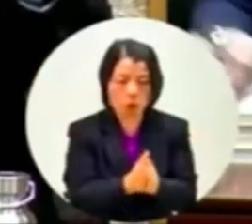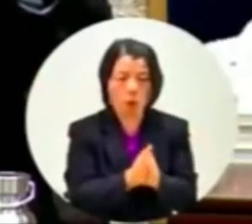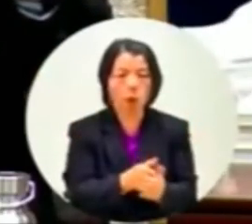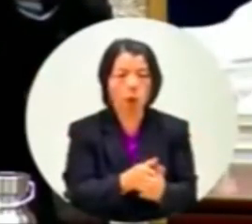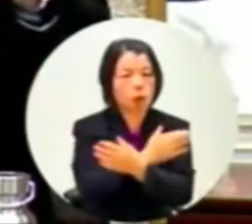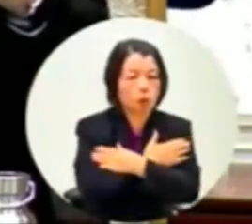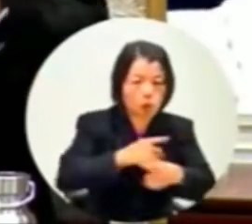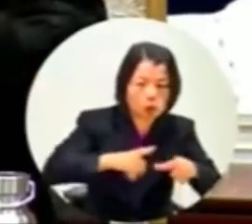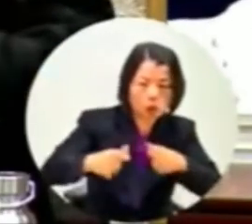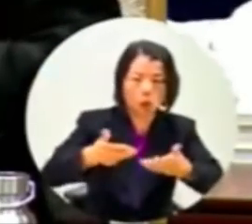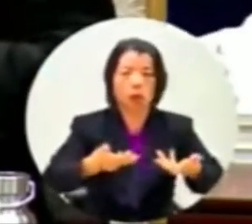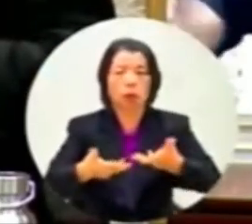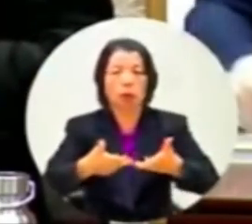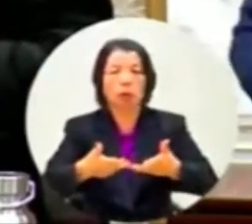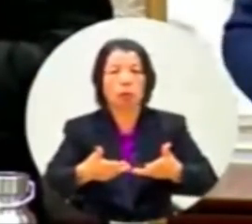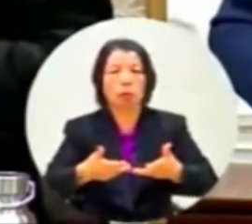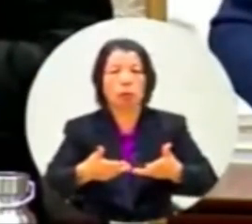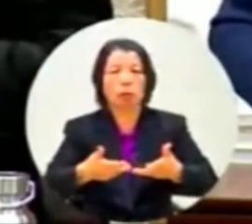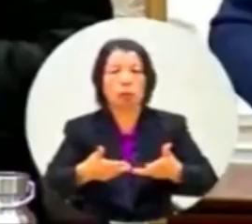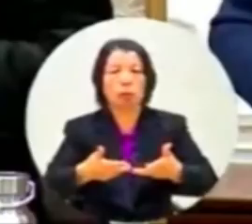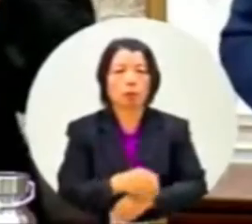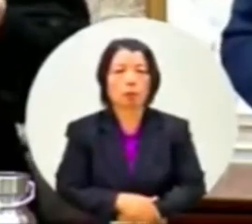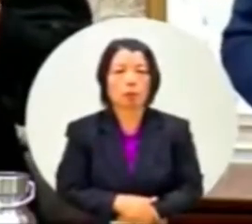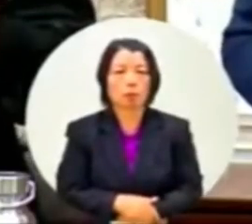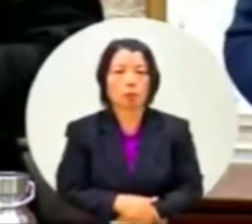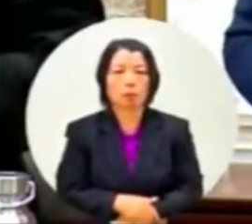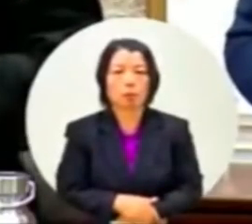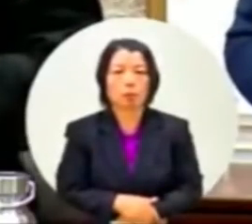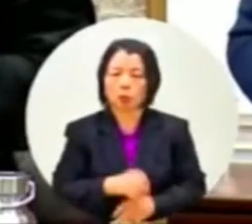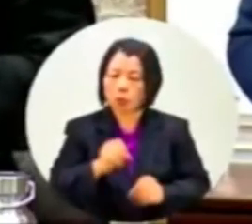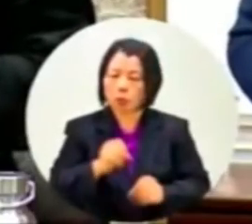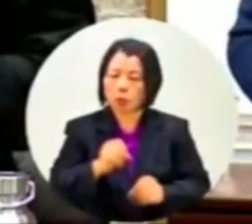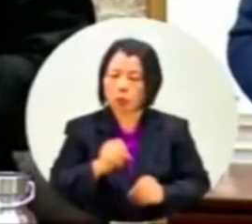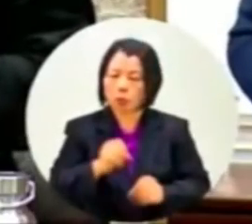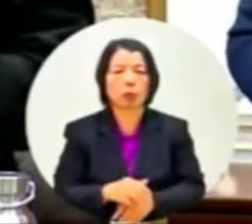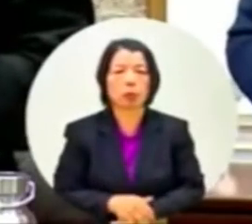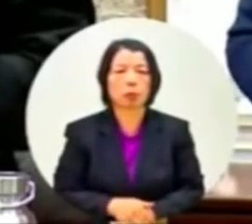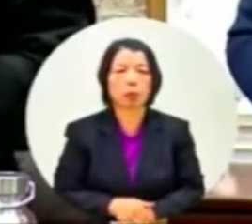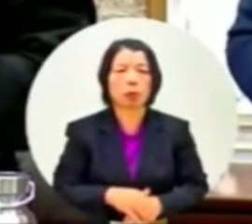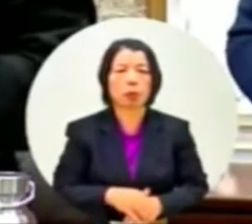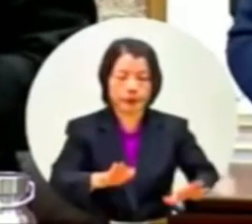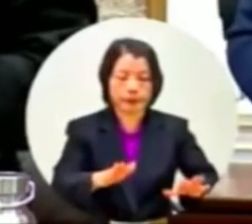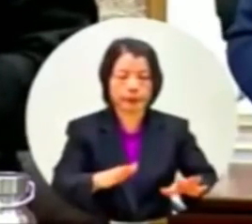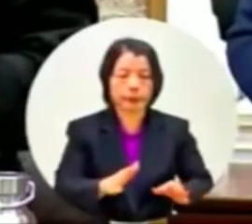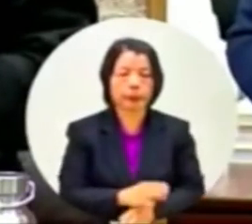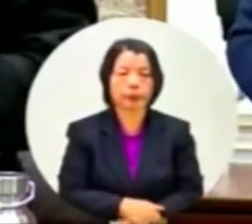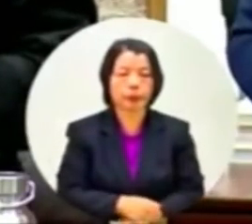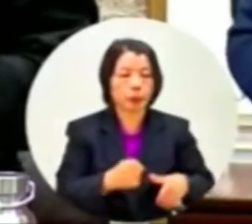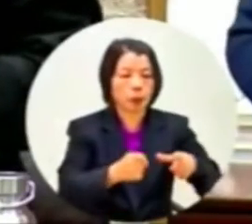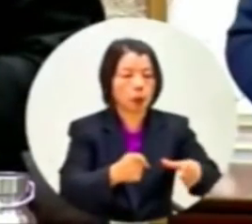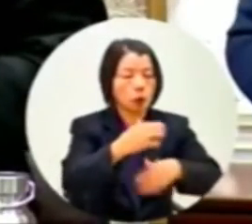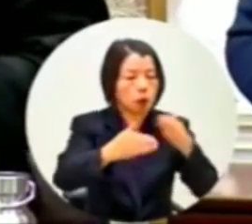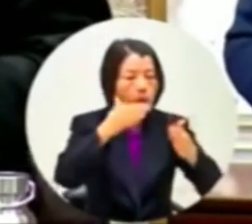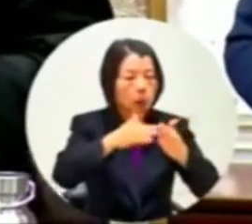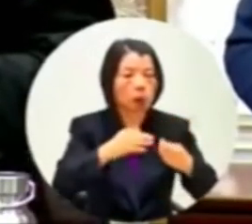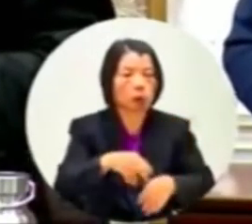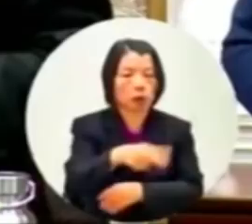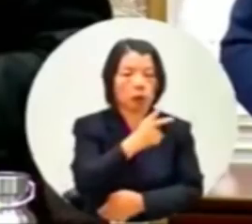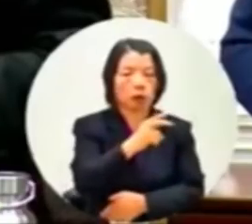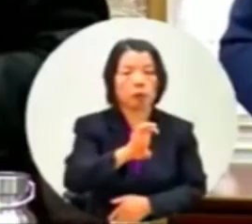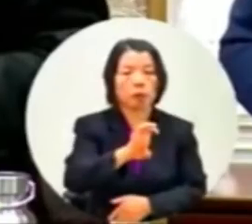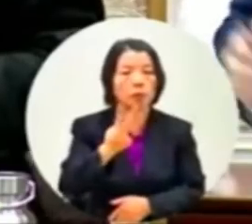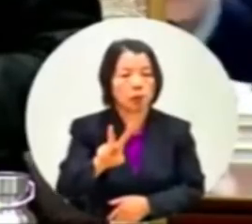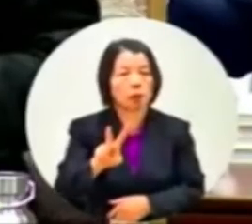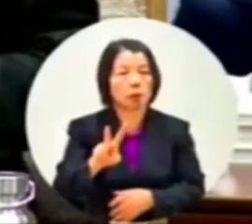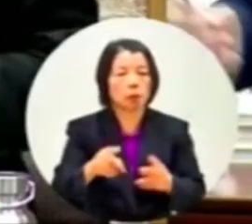政策来。 所以现在不设公用了，是不是？ 不是不设。而是现在目前公立学校，我242所